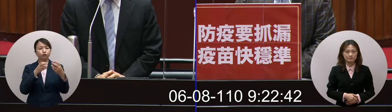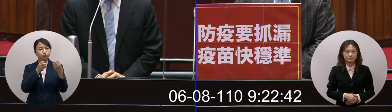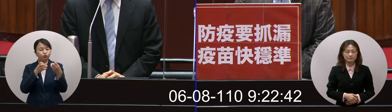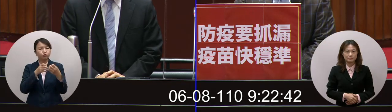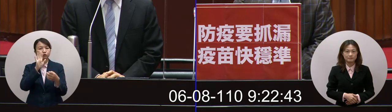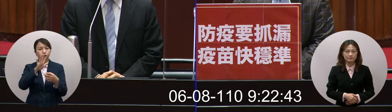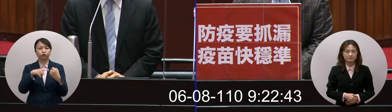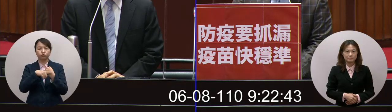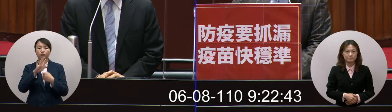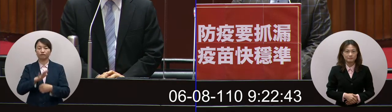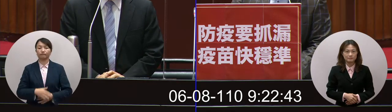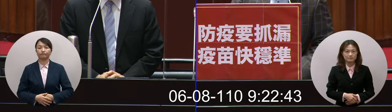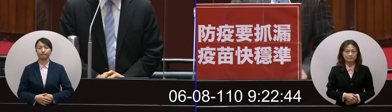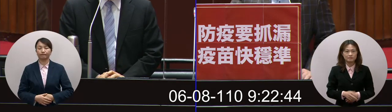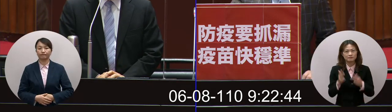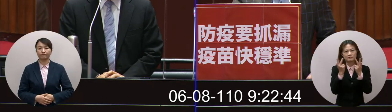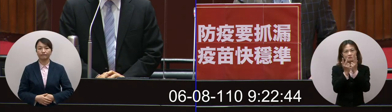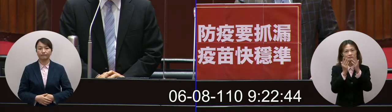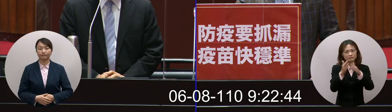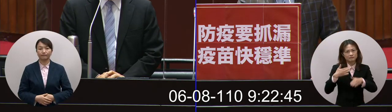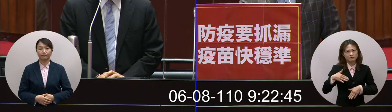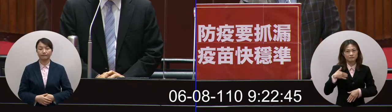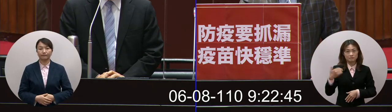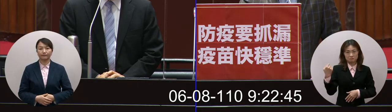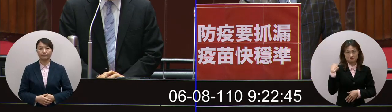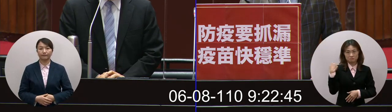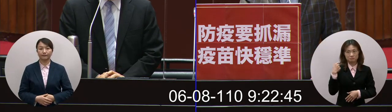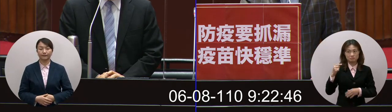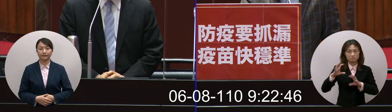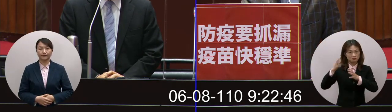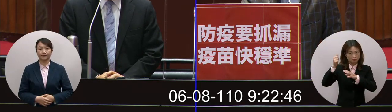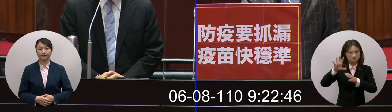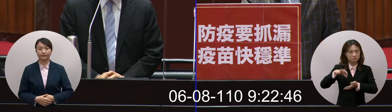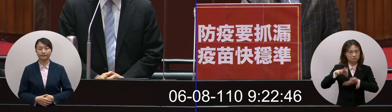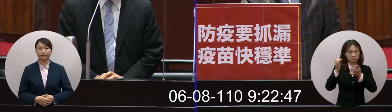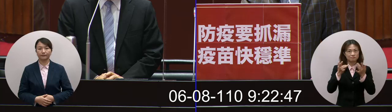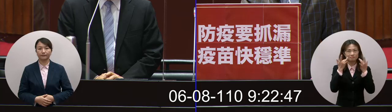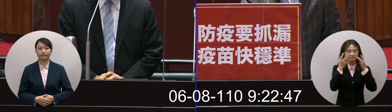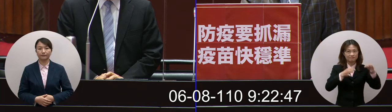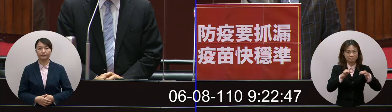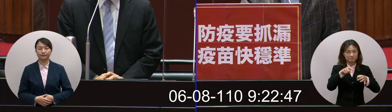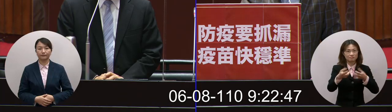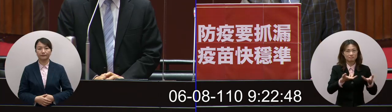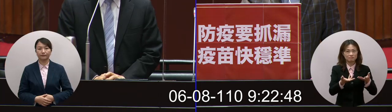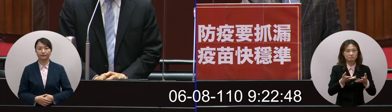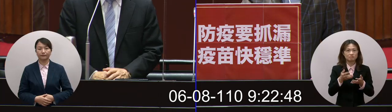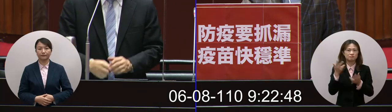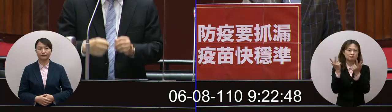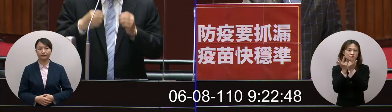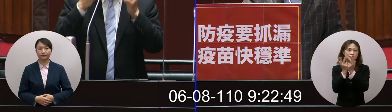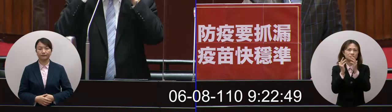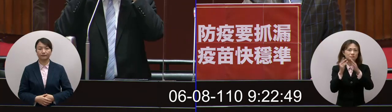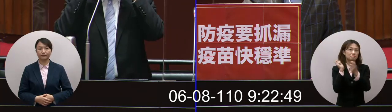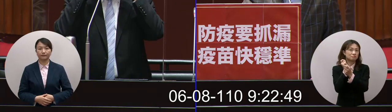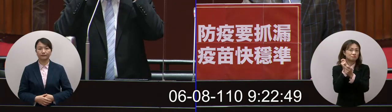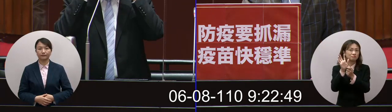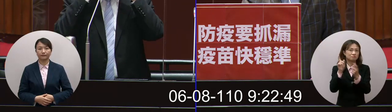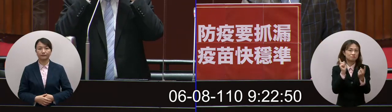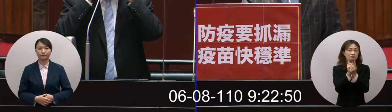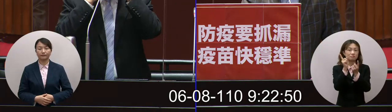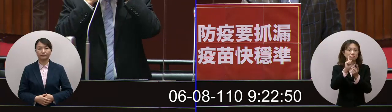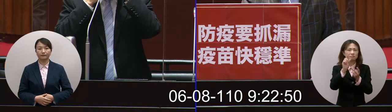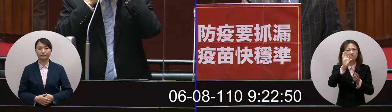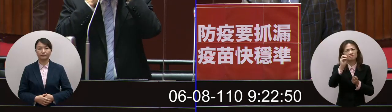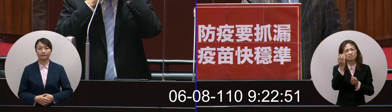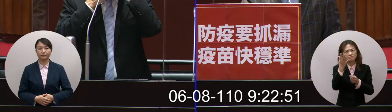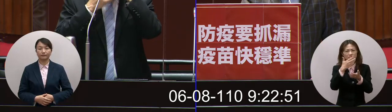详，拢有。 新北市，我知影昨昏总统的讲话吼，有讲到市场的代志。啊，新北市最近啊，包括伊嘛讲啊，万华